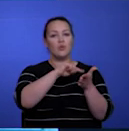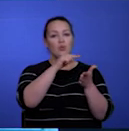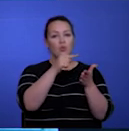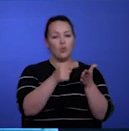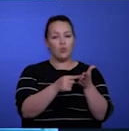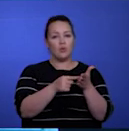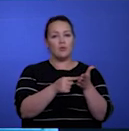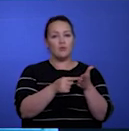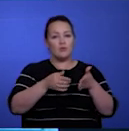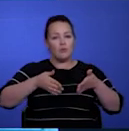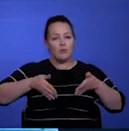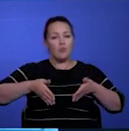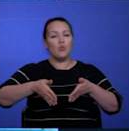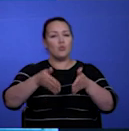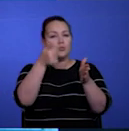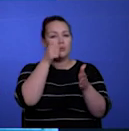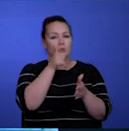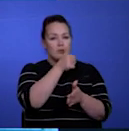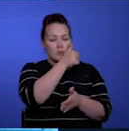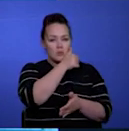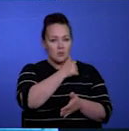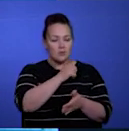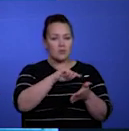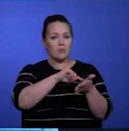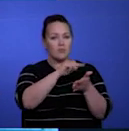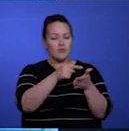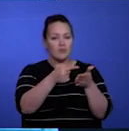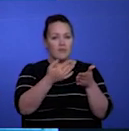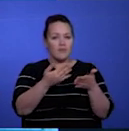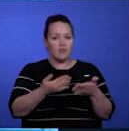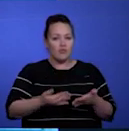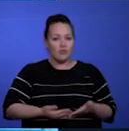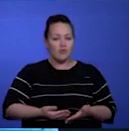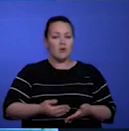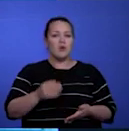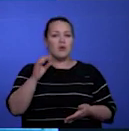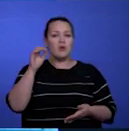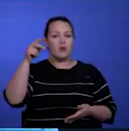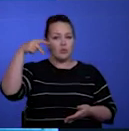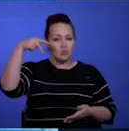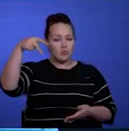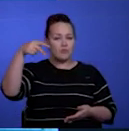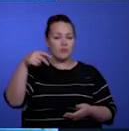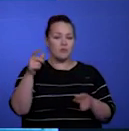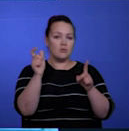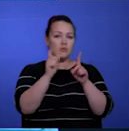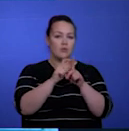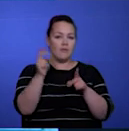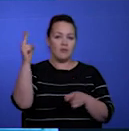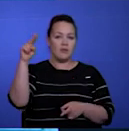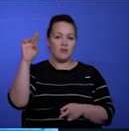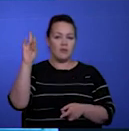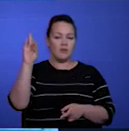пути затаился в сборе приставка живет суффикс как слове дневник целой же в